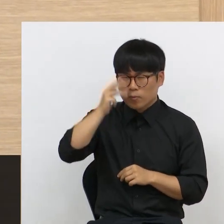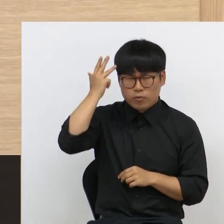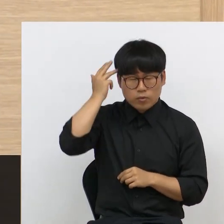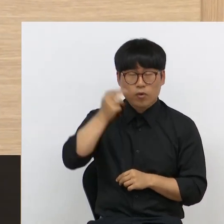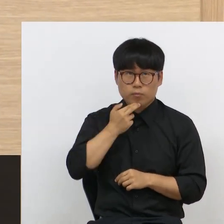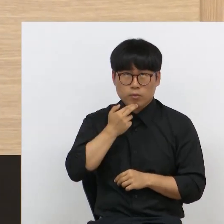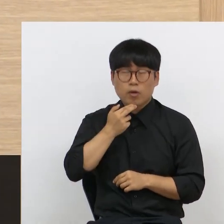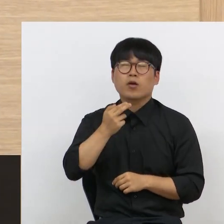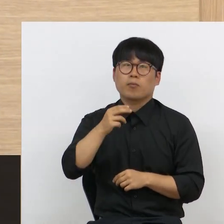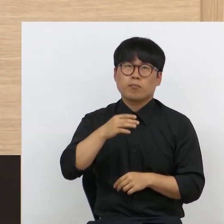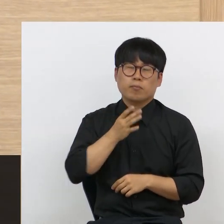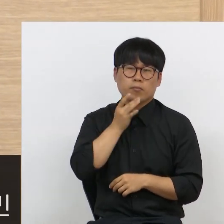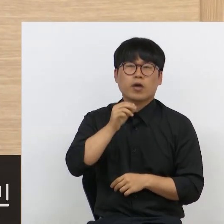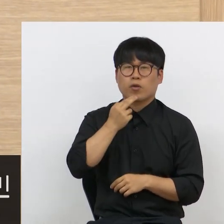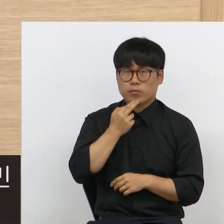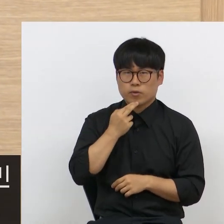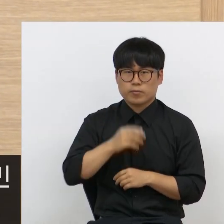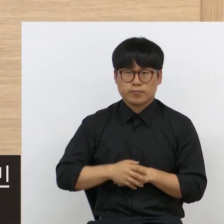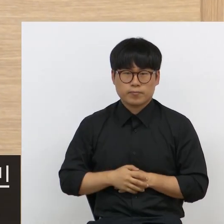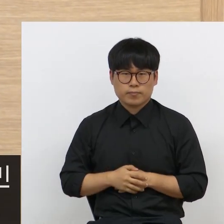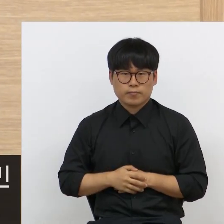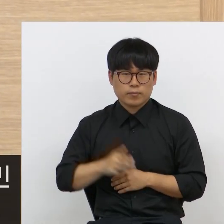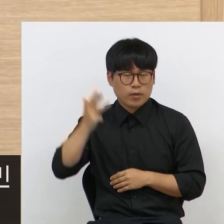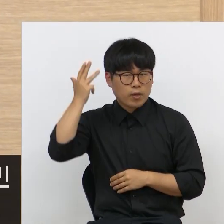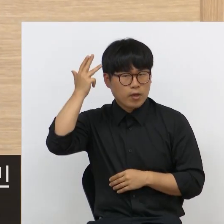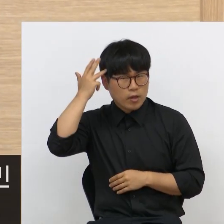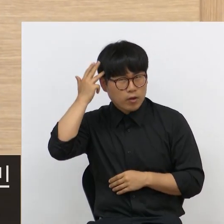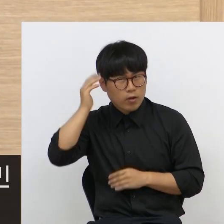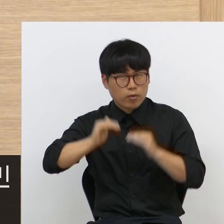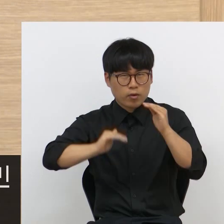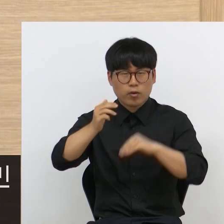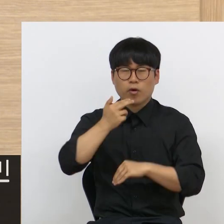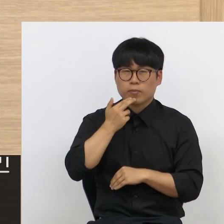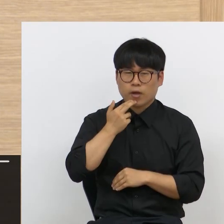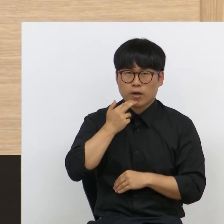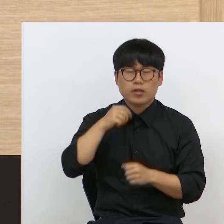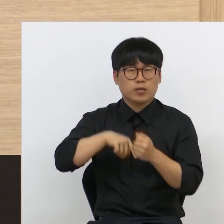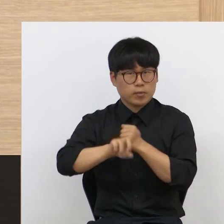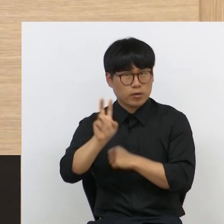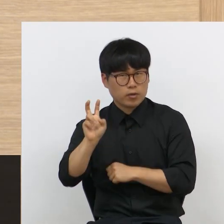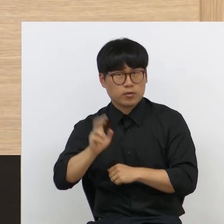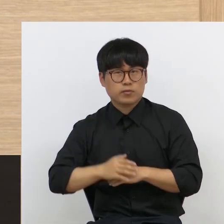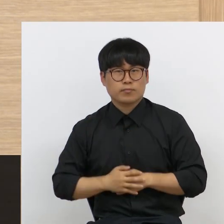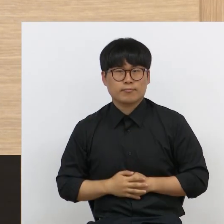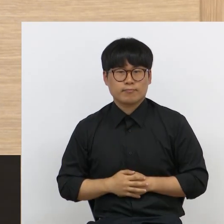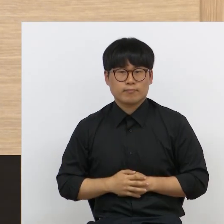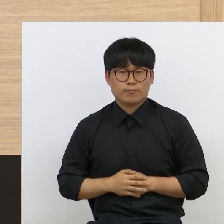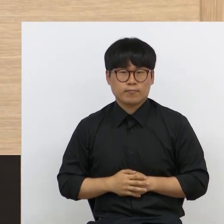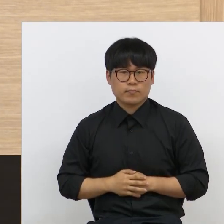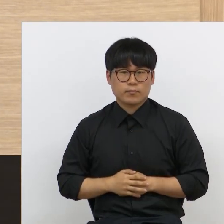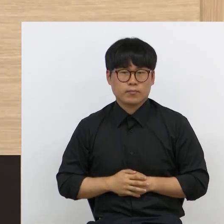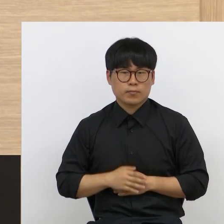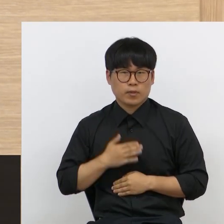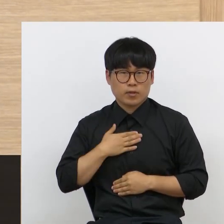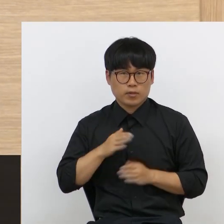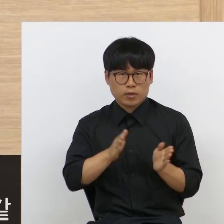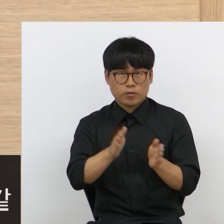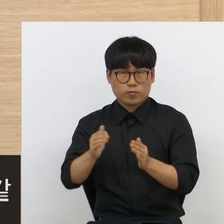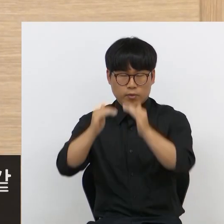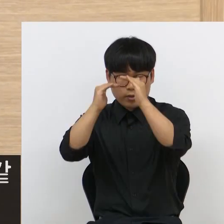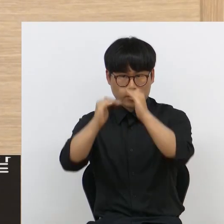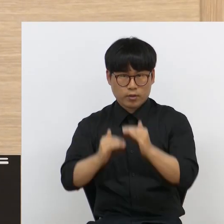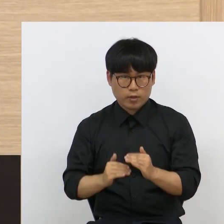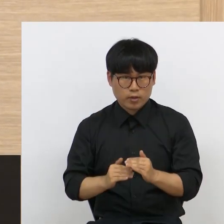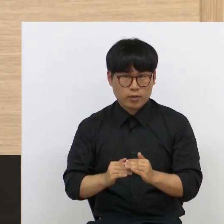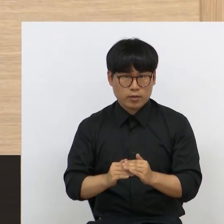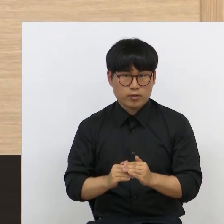당연히 없죠. 그러니까 이제 아마 인공화호의 우열은 없다 이런 뜻인 것 같습니다. 일단 제가 오늘 준비한 내용을